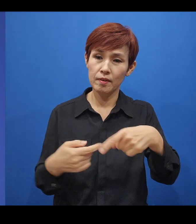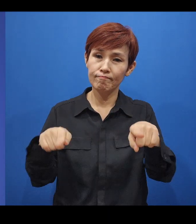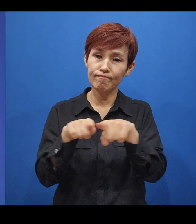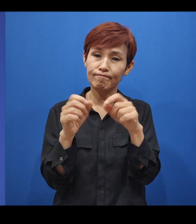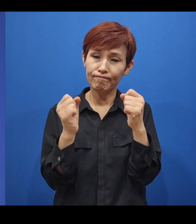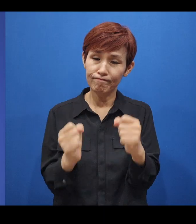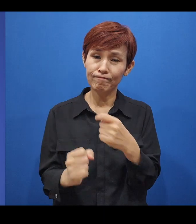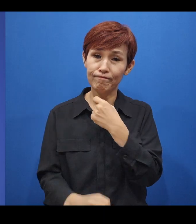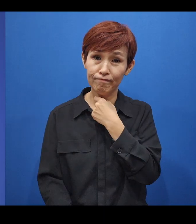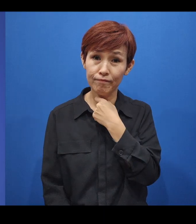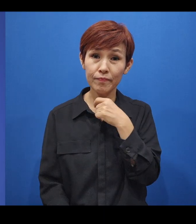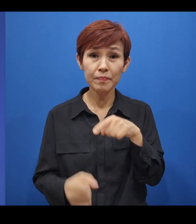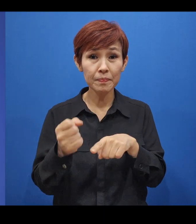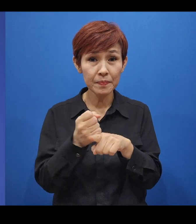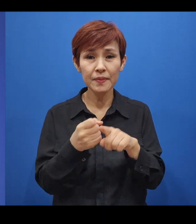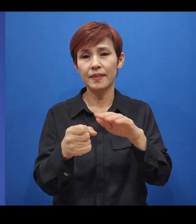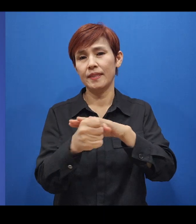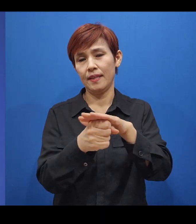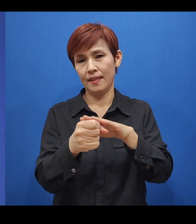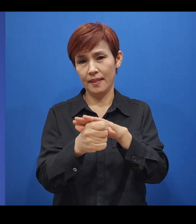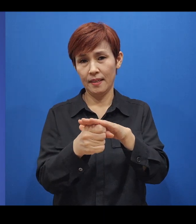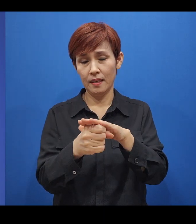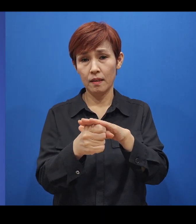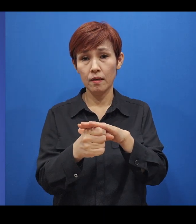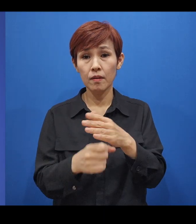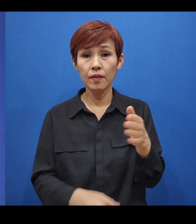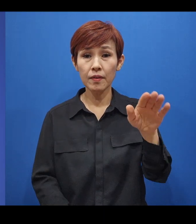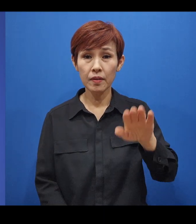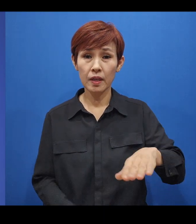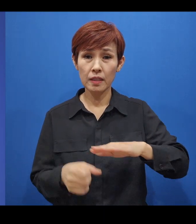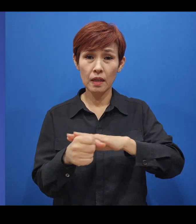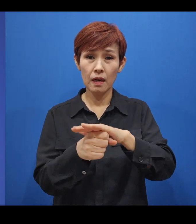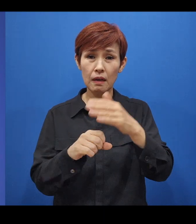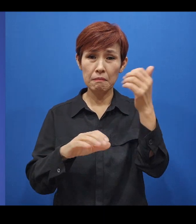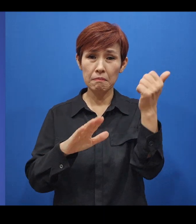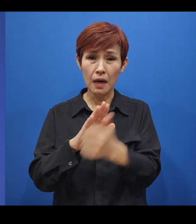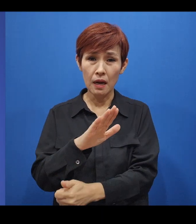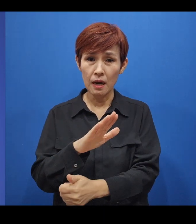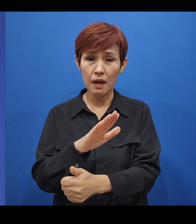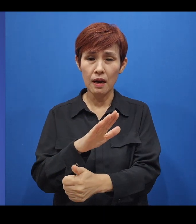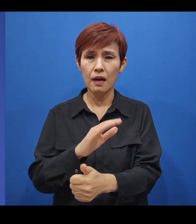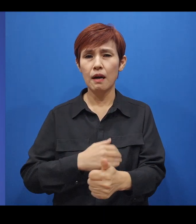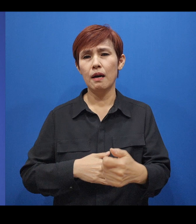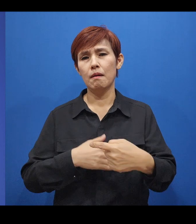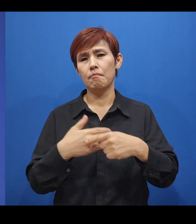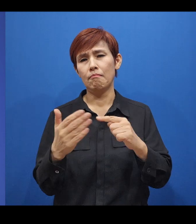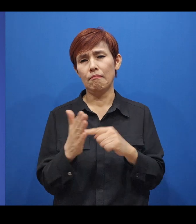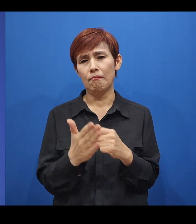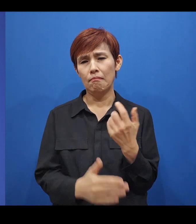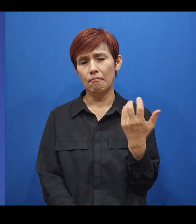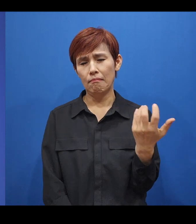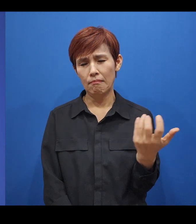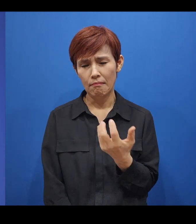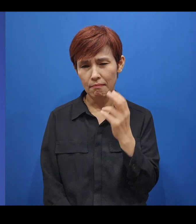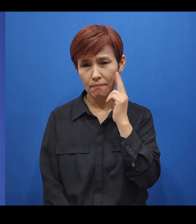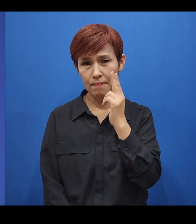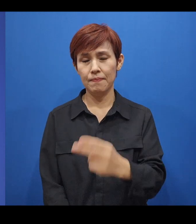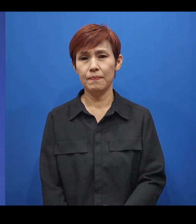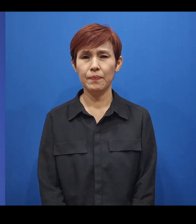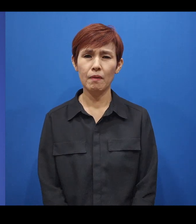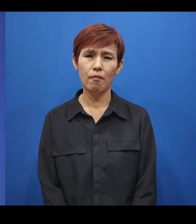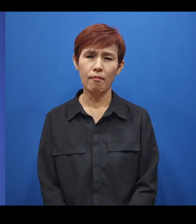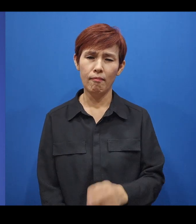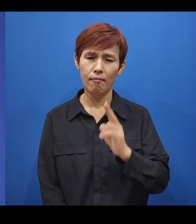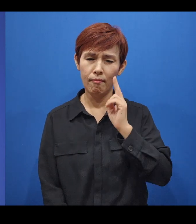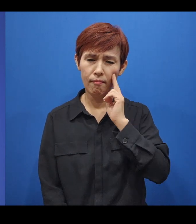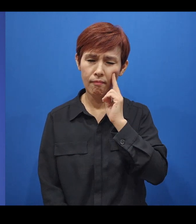싶어요. 그래서 사랑에 실패하면 비참하게 아픔을 경험하게 되죠. 너무